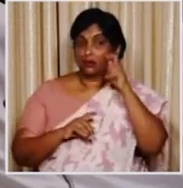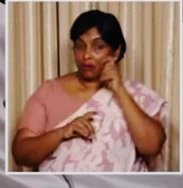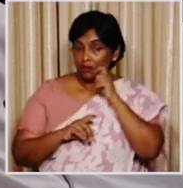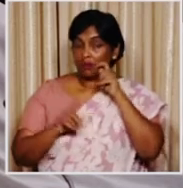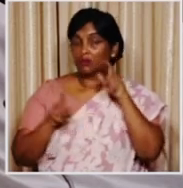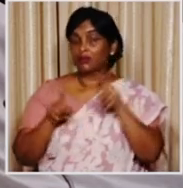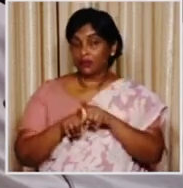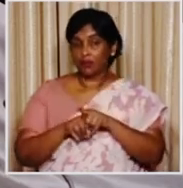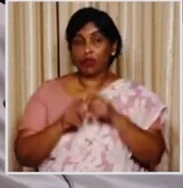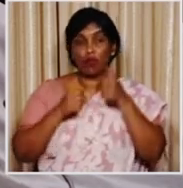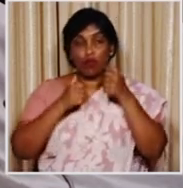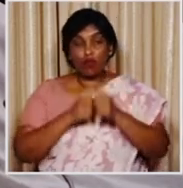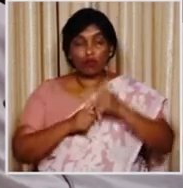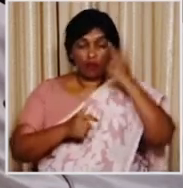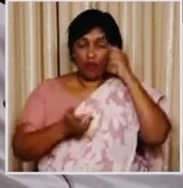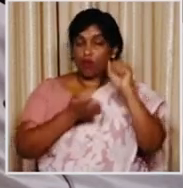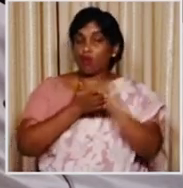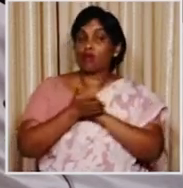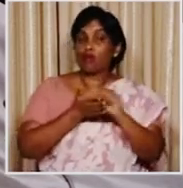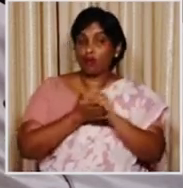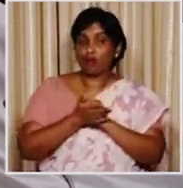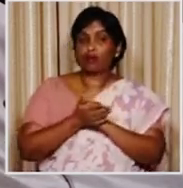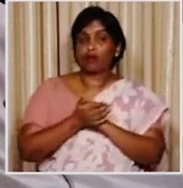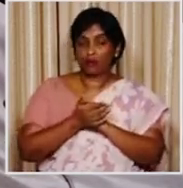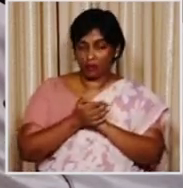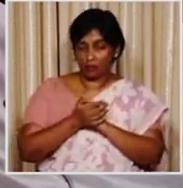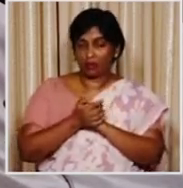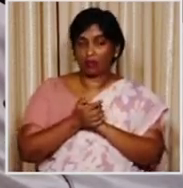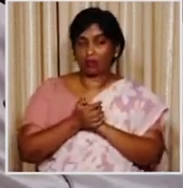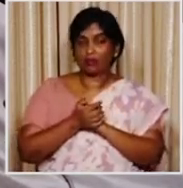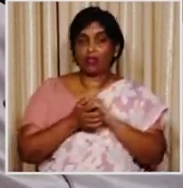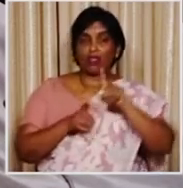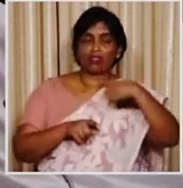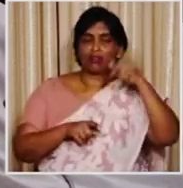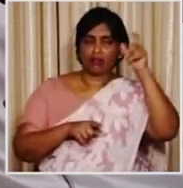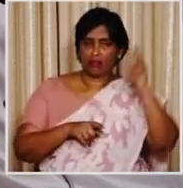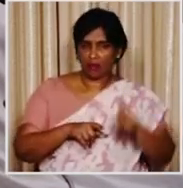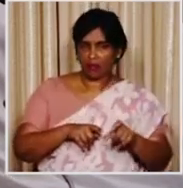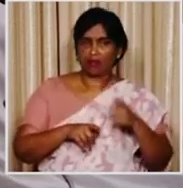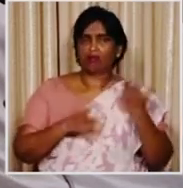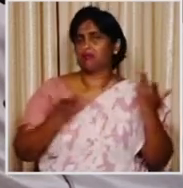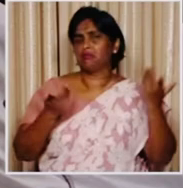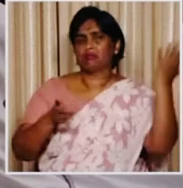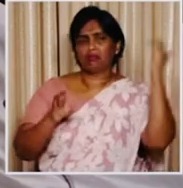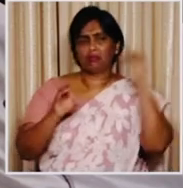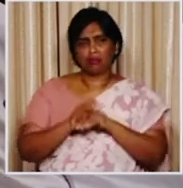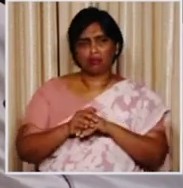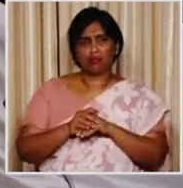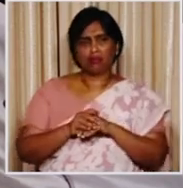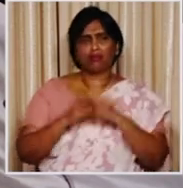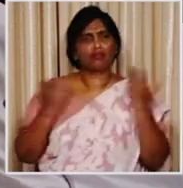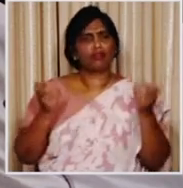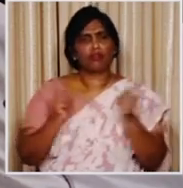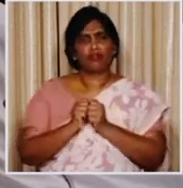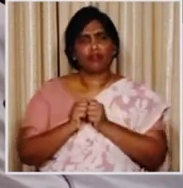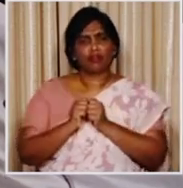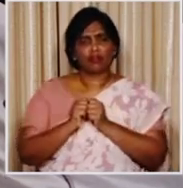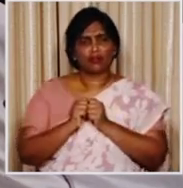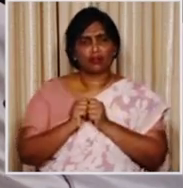අන්තවාදීන්ව හොඳටම මොලේ සෝදන්න අඳ අබූහින් කියලා තව හාදෙක් කොහේ ඉඳලා කටයුතු කරාද මොකද්ද